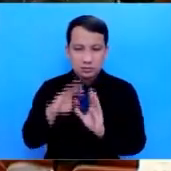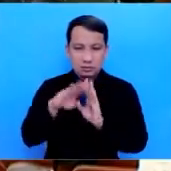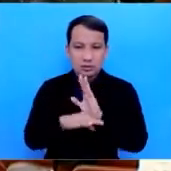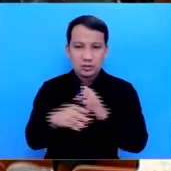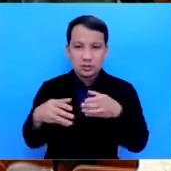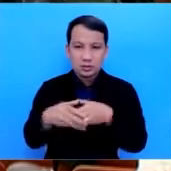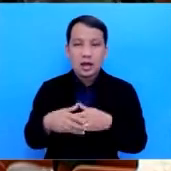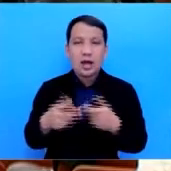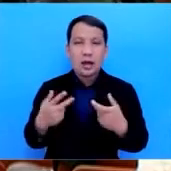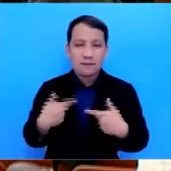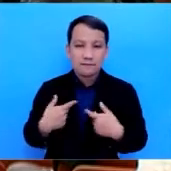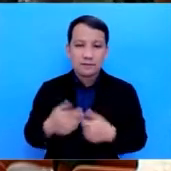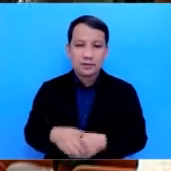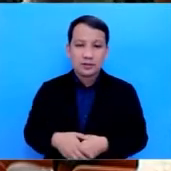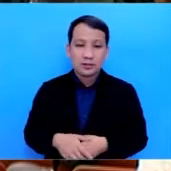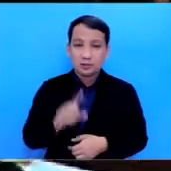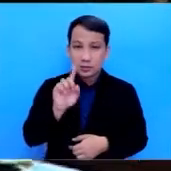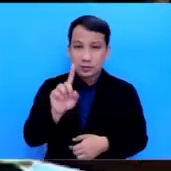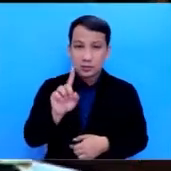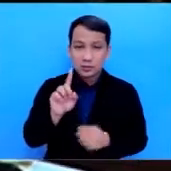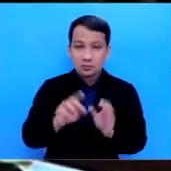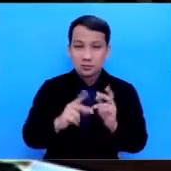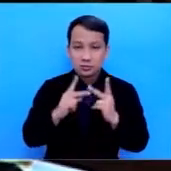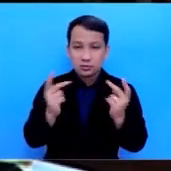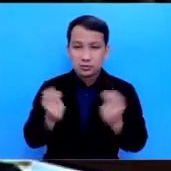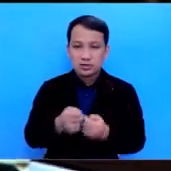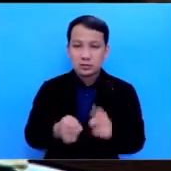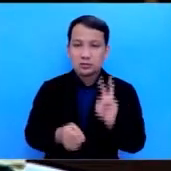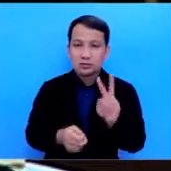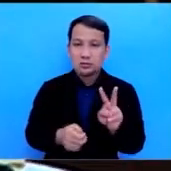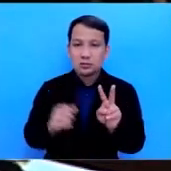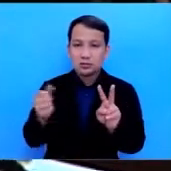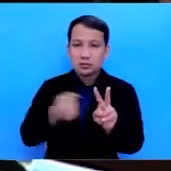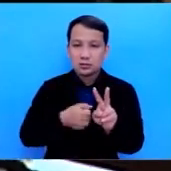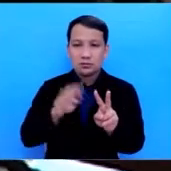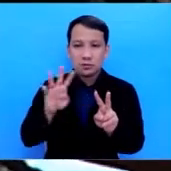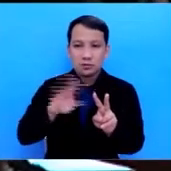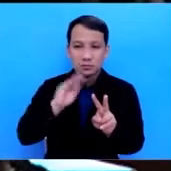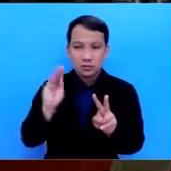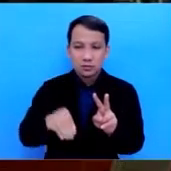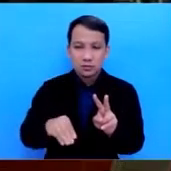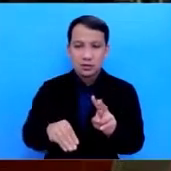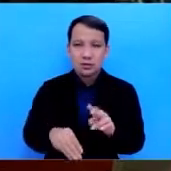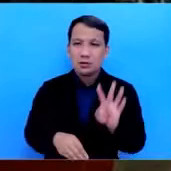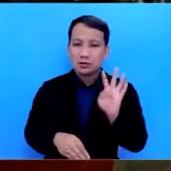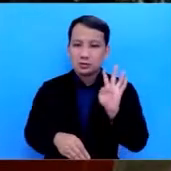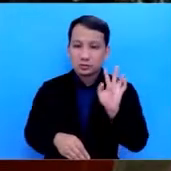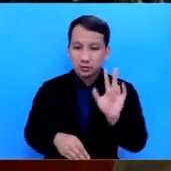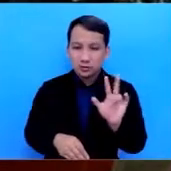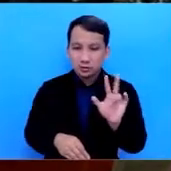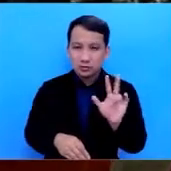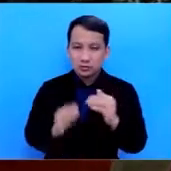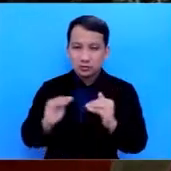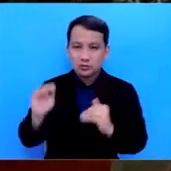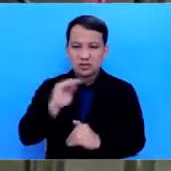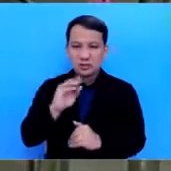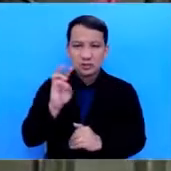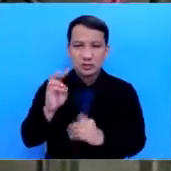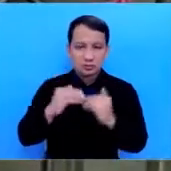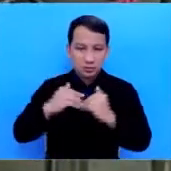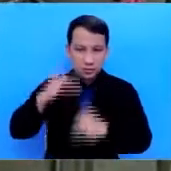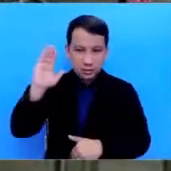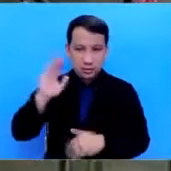ay magkakaroon ng isang pwesto. Dalawang pwesto naman kung makaka 4% at hanggang tatlong pwesto kung nasa 6%